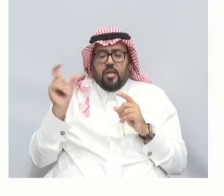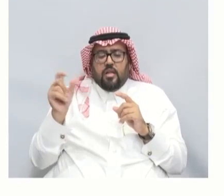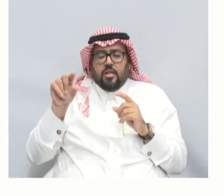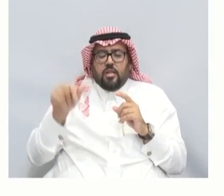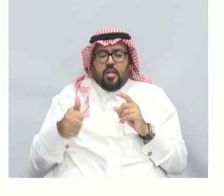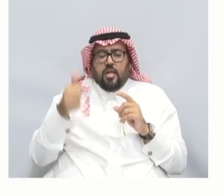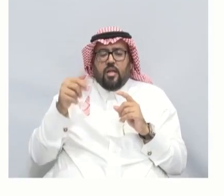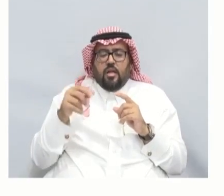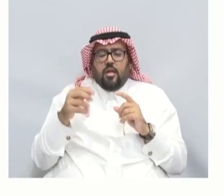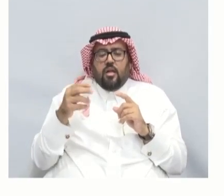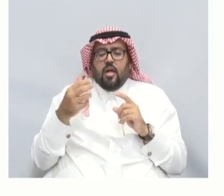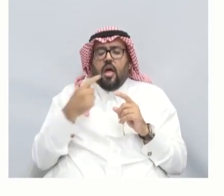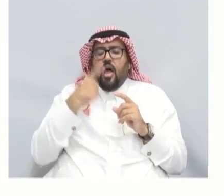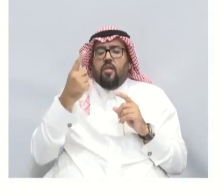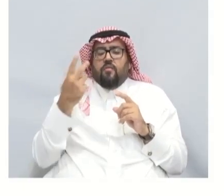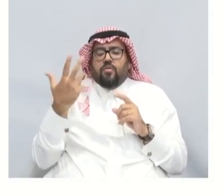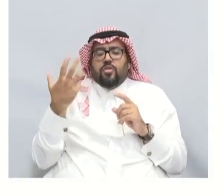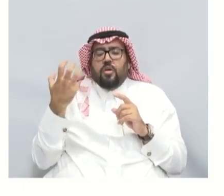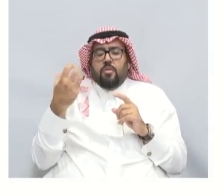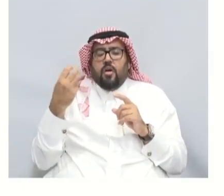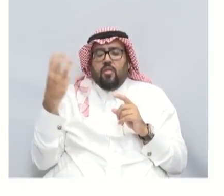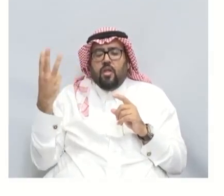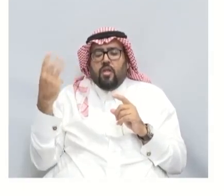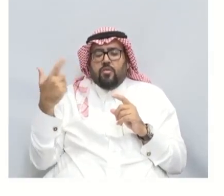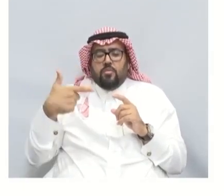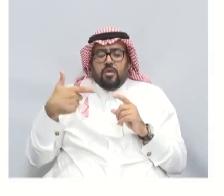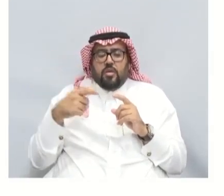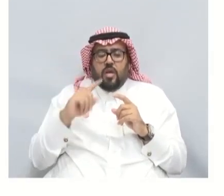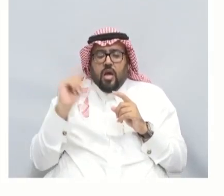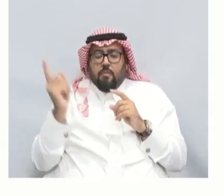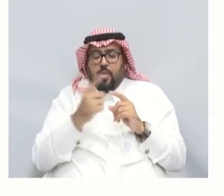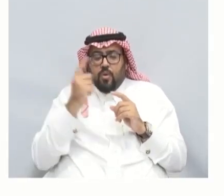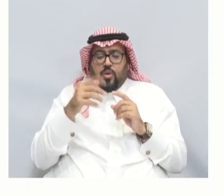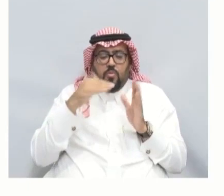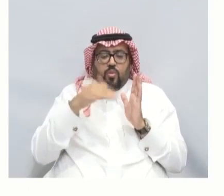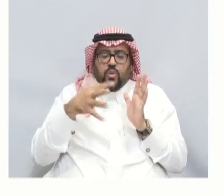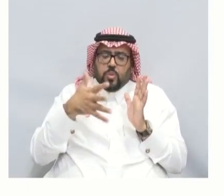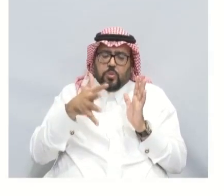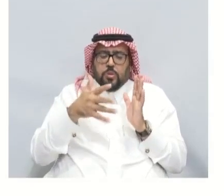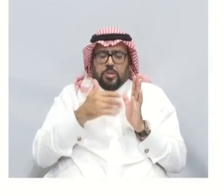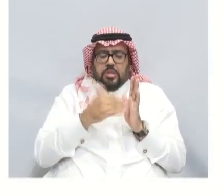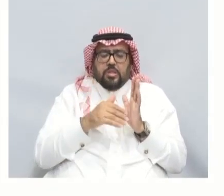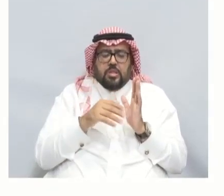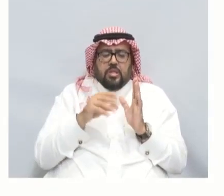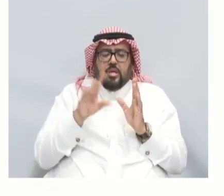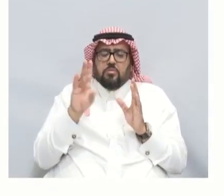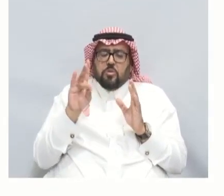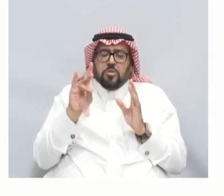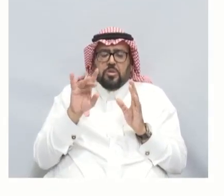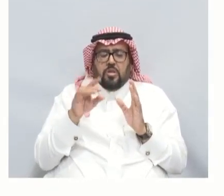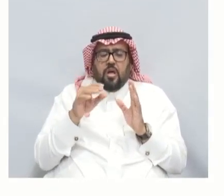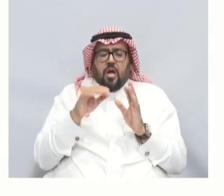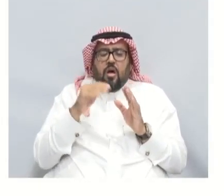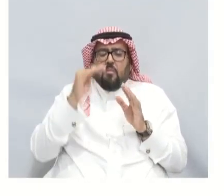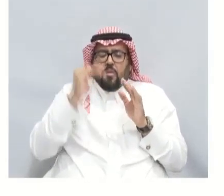مخروطي متوسط، قوة الثوران، محتوى السيليكا منخفض، محتوى الغازات